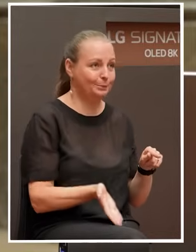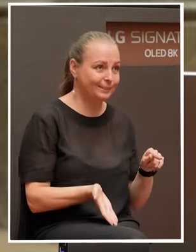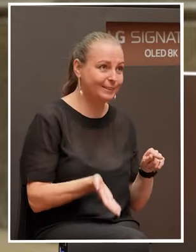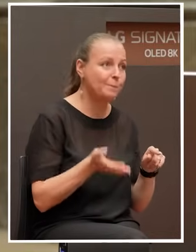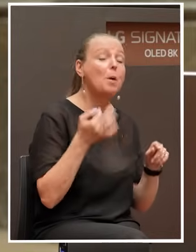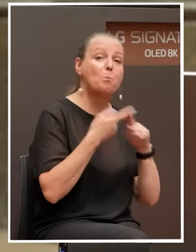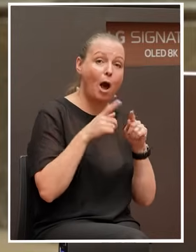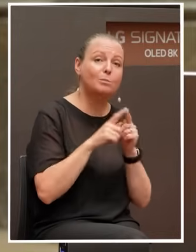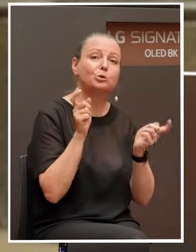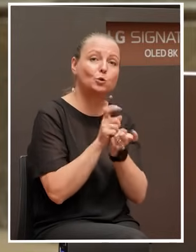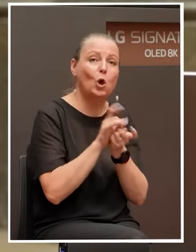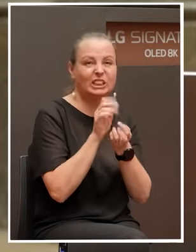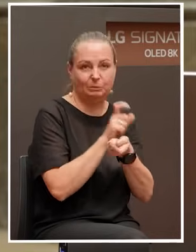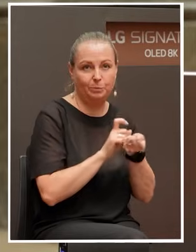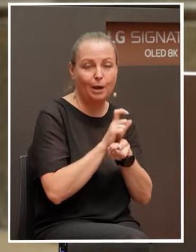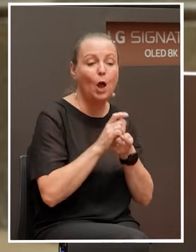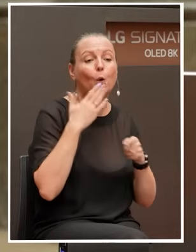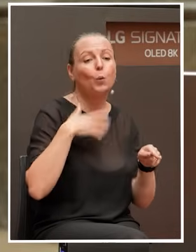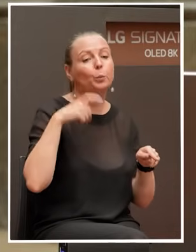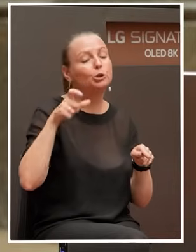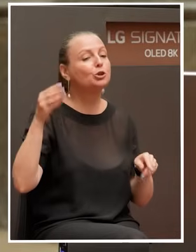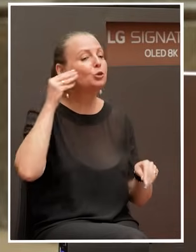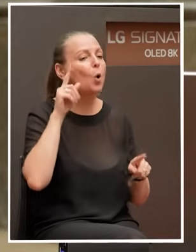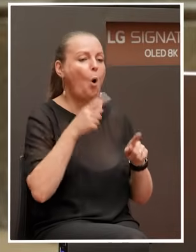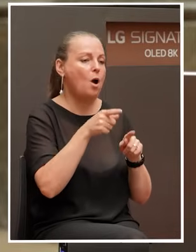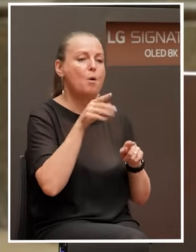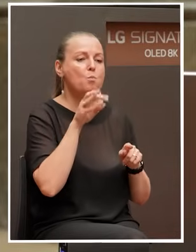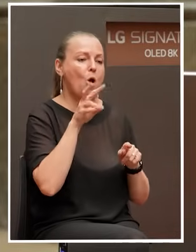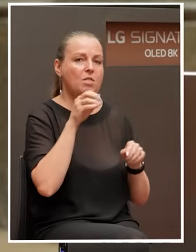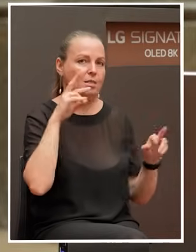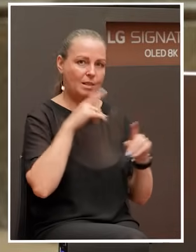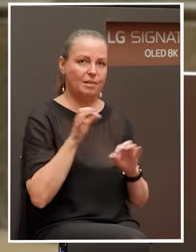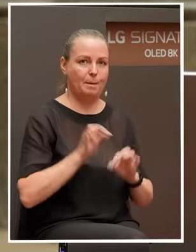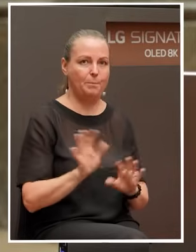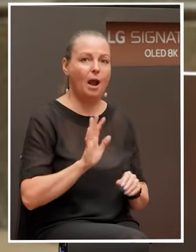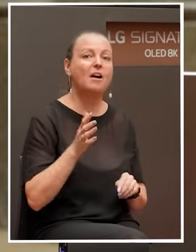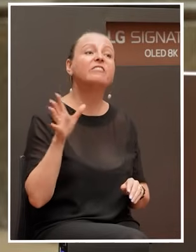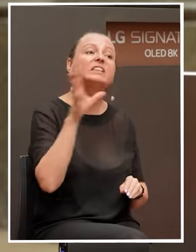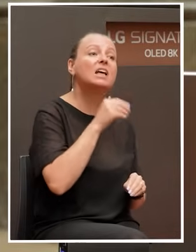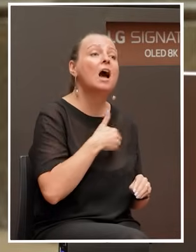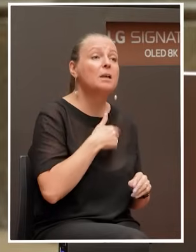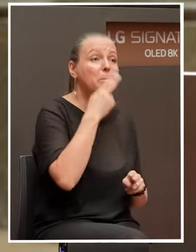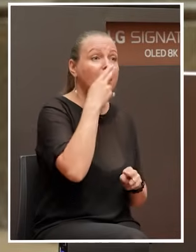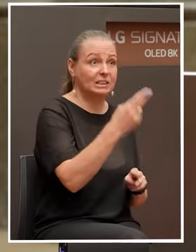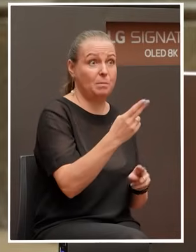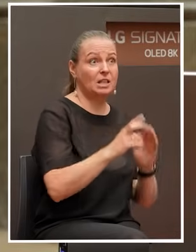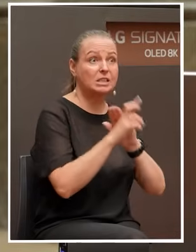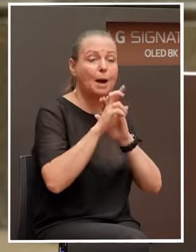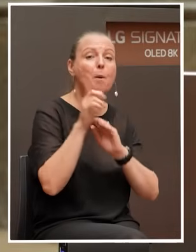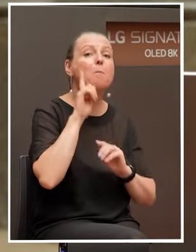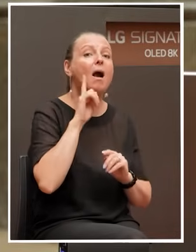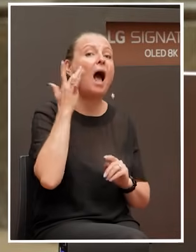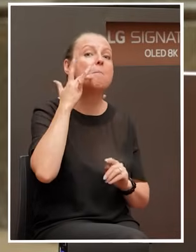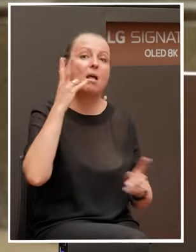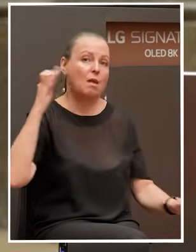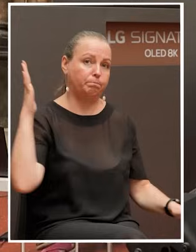Отсюда ссоры и сплетни. Любители считают, что Моне не прав. Все хотят посмотреть соборы, пока Америка не прихватила их у нас. Право, в наше время очень